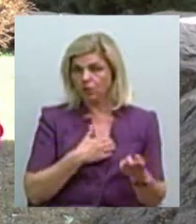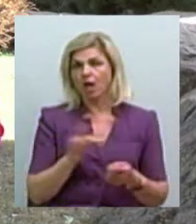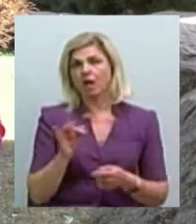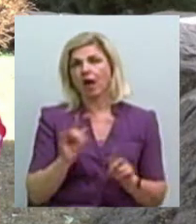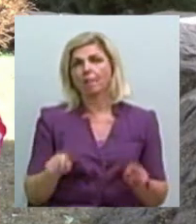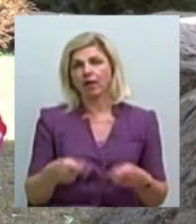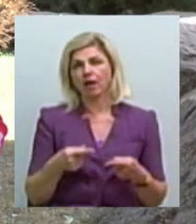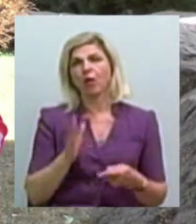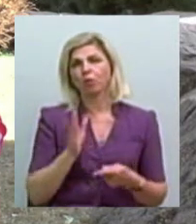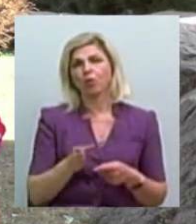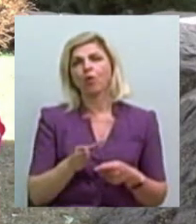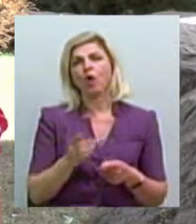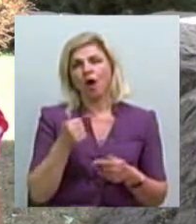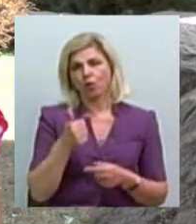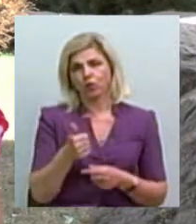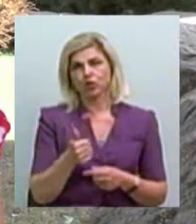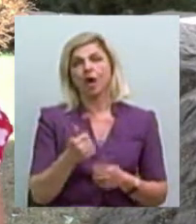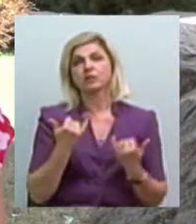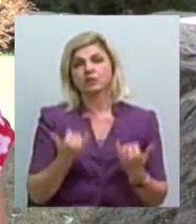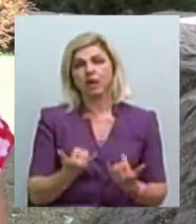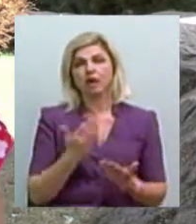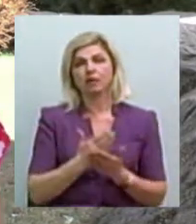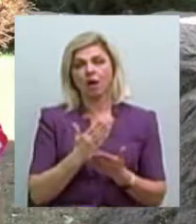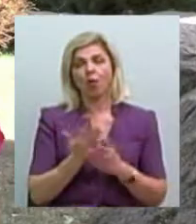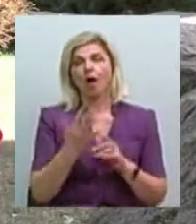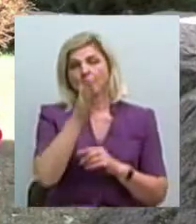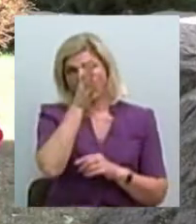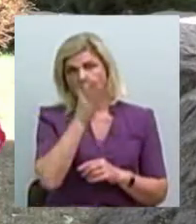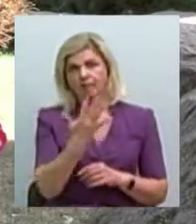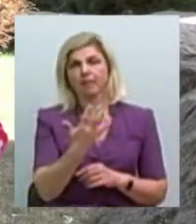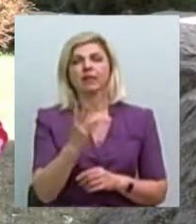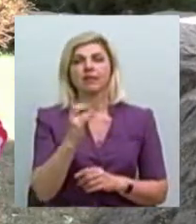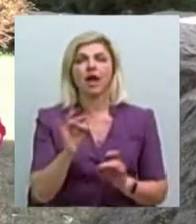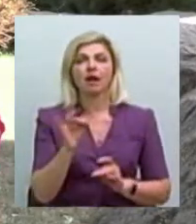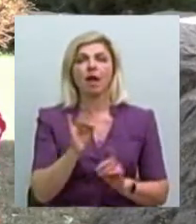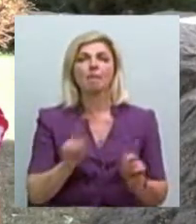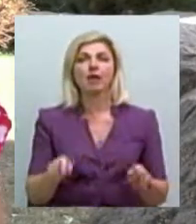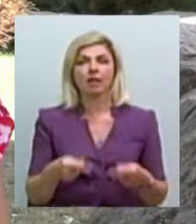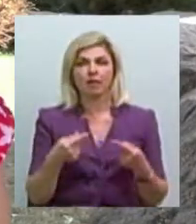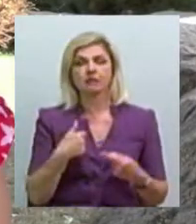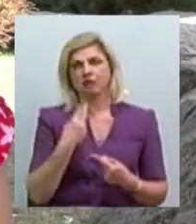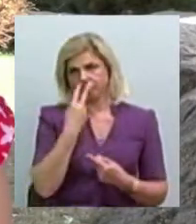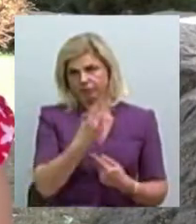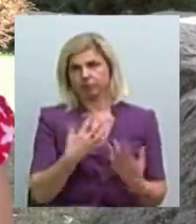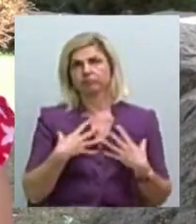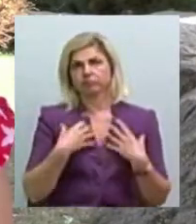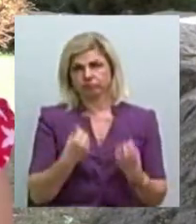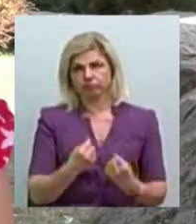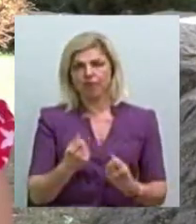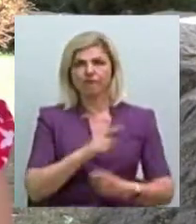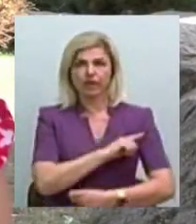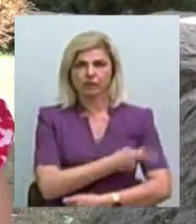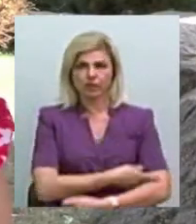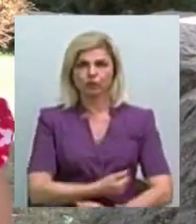реабілітація буде дуже навіть хороша. Зараз знаходиться 5-й місяць на реабілітації. Я бачу його одужання, він фізично